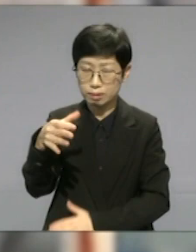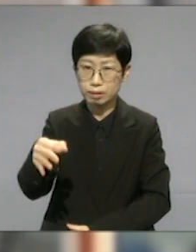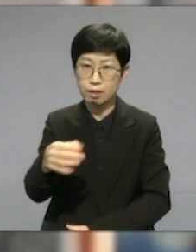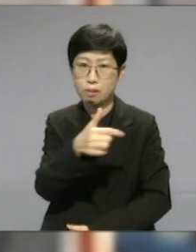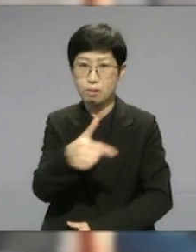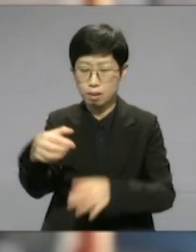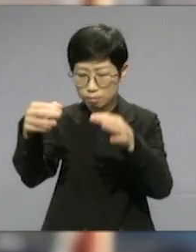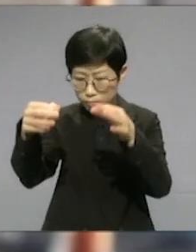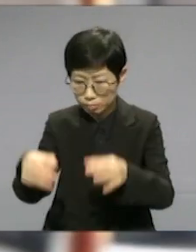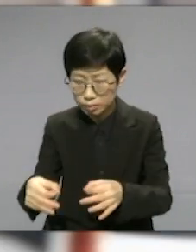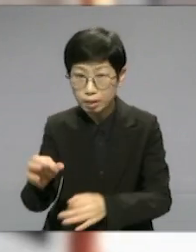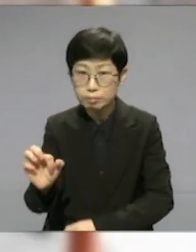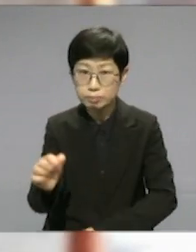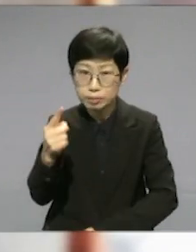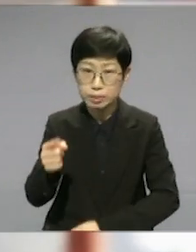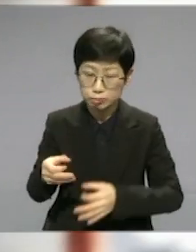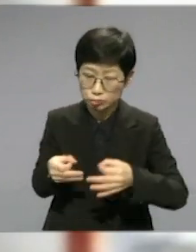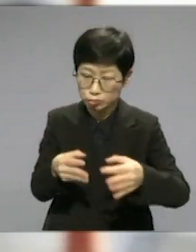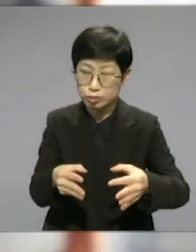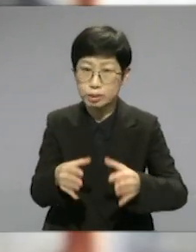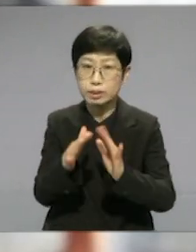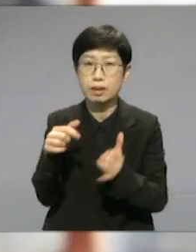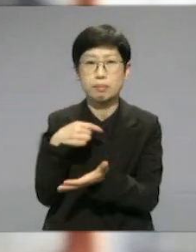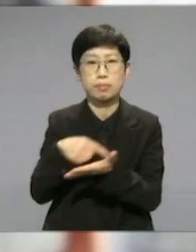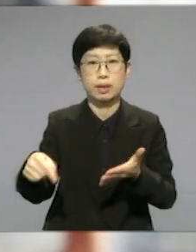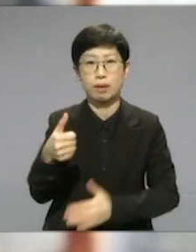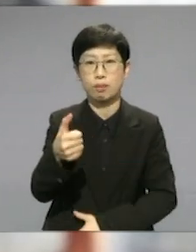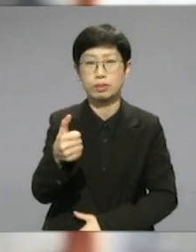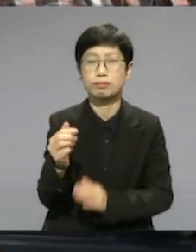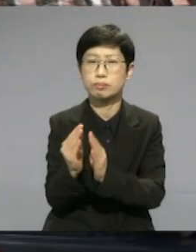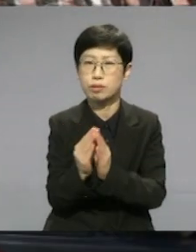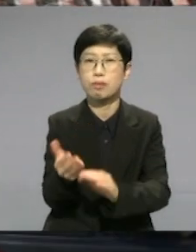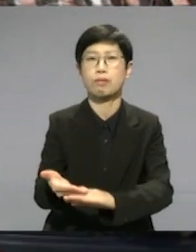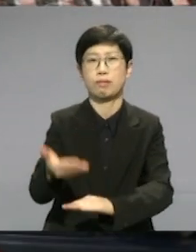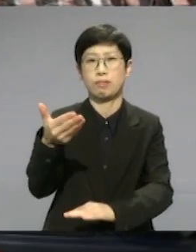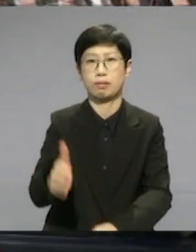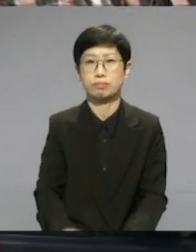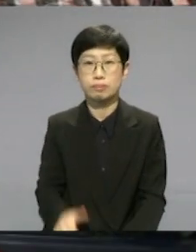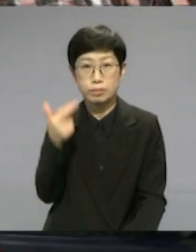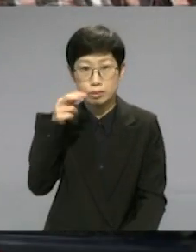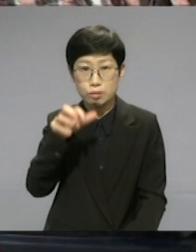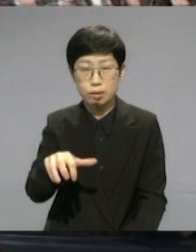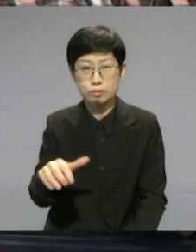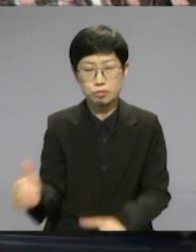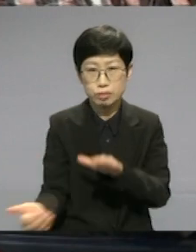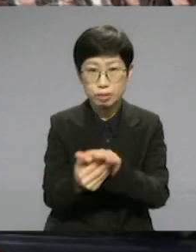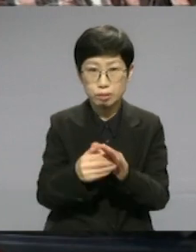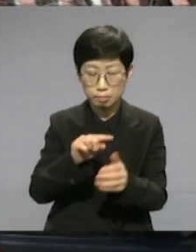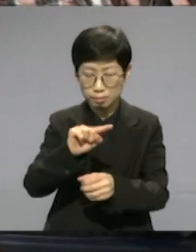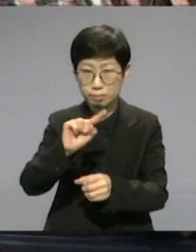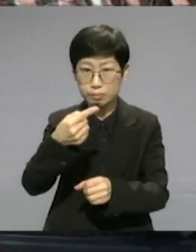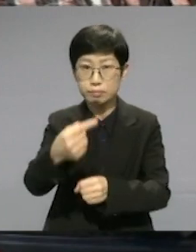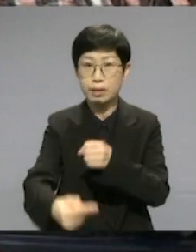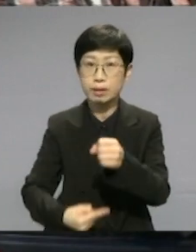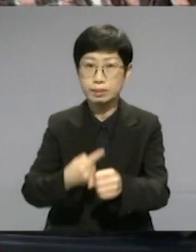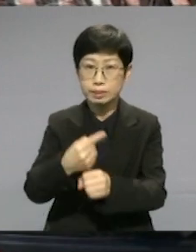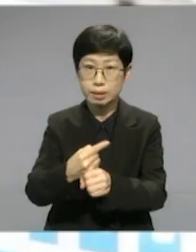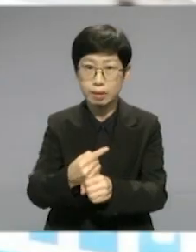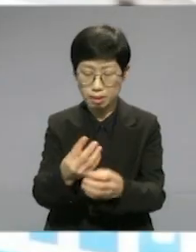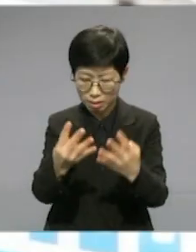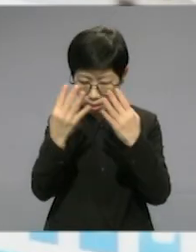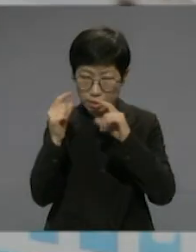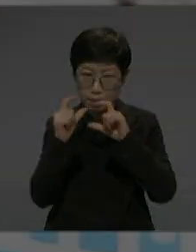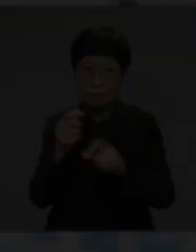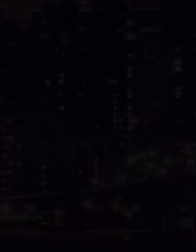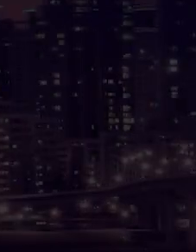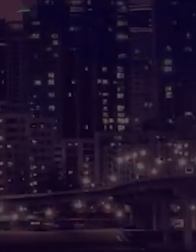인한 전 세계 투자자의 피해 규모는 50조원 이상으로 추산된 입니다 미국에선 최대 100년의 중형 선고도